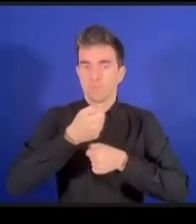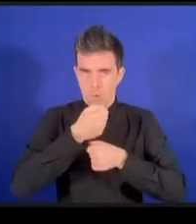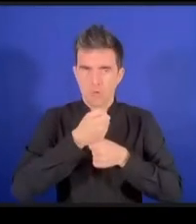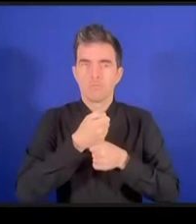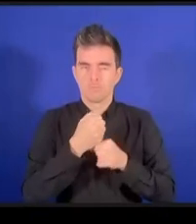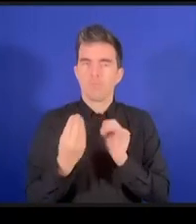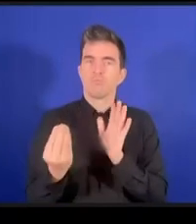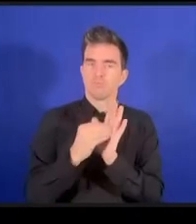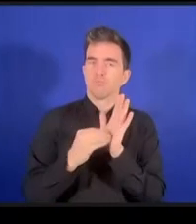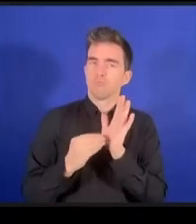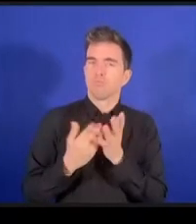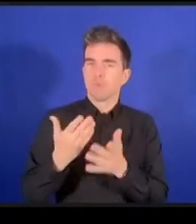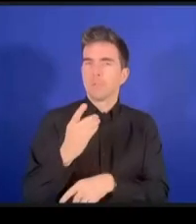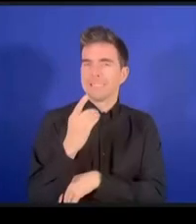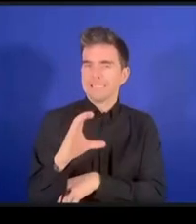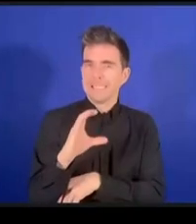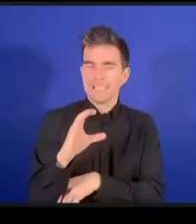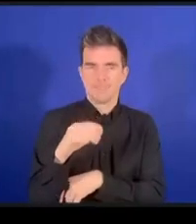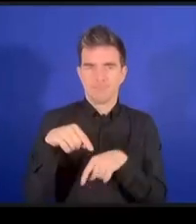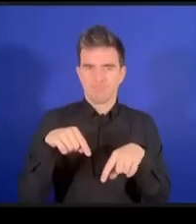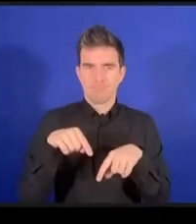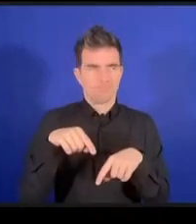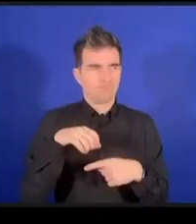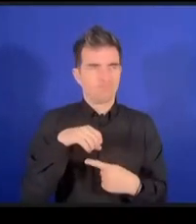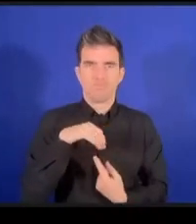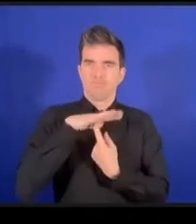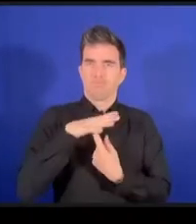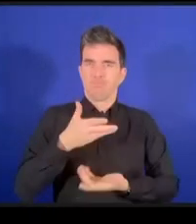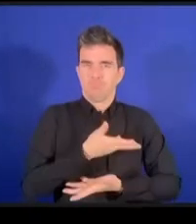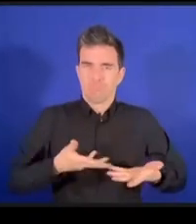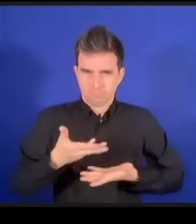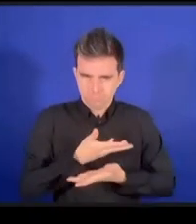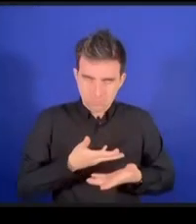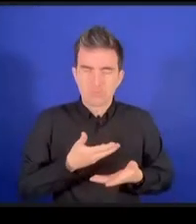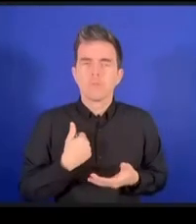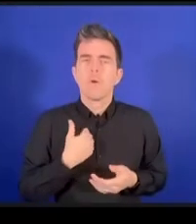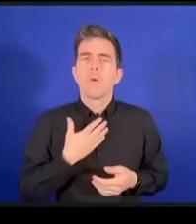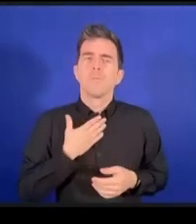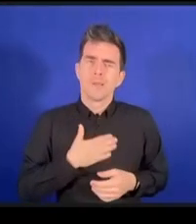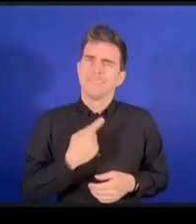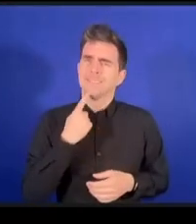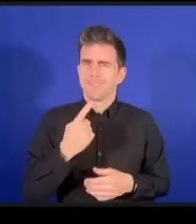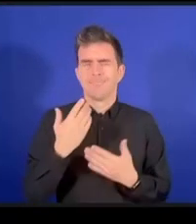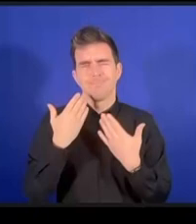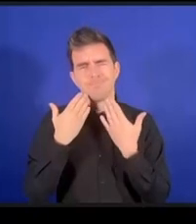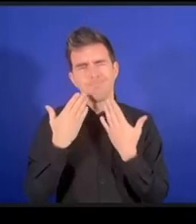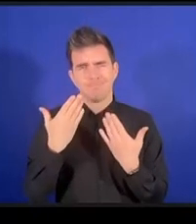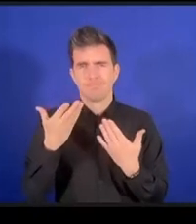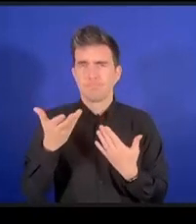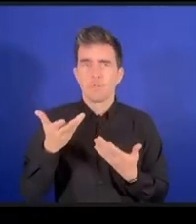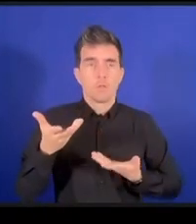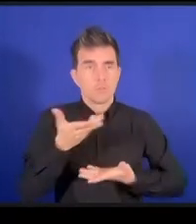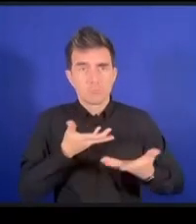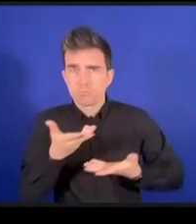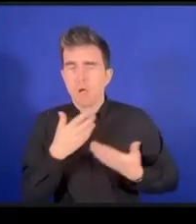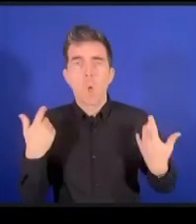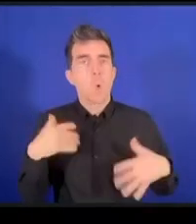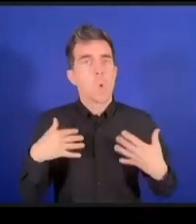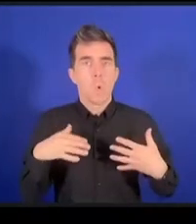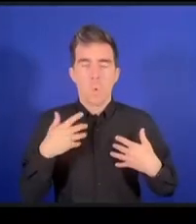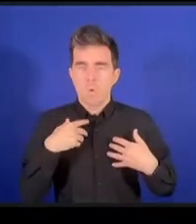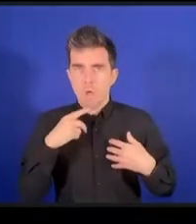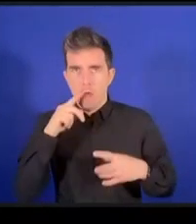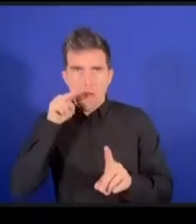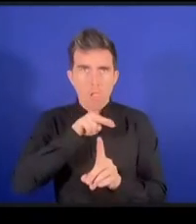сказать что это заседание было очень глубоким были призывы к